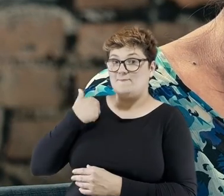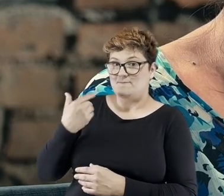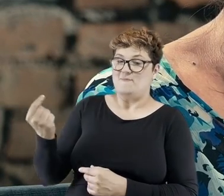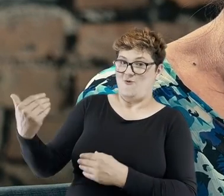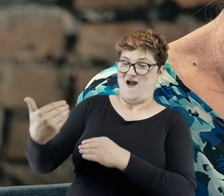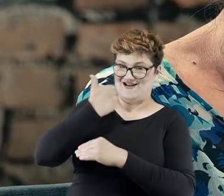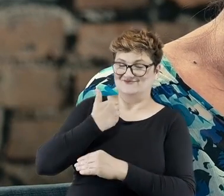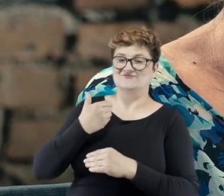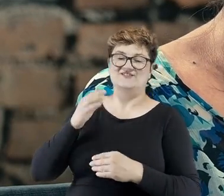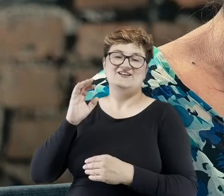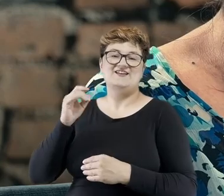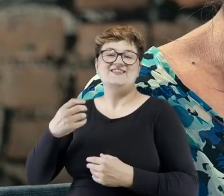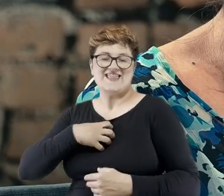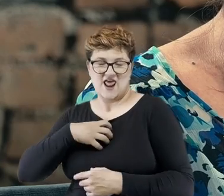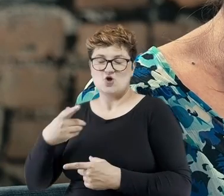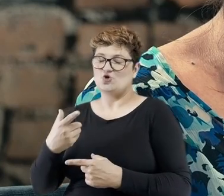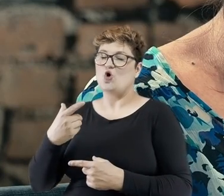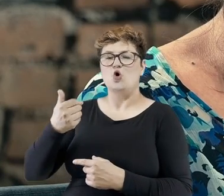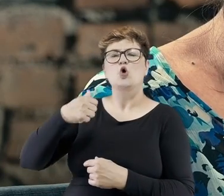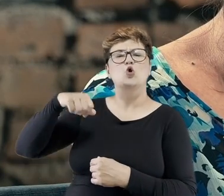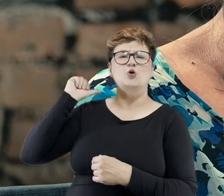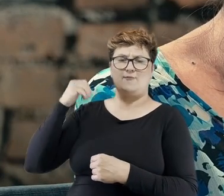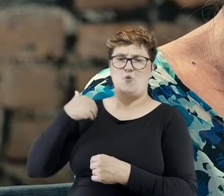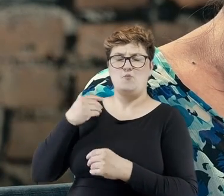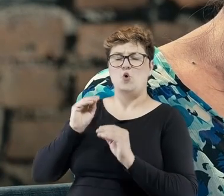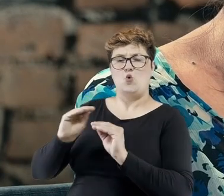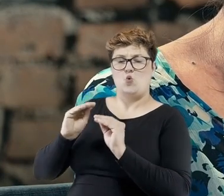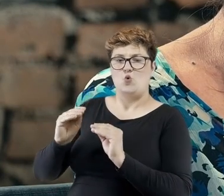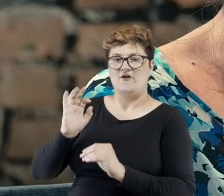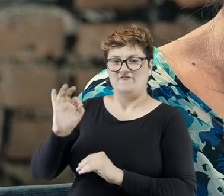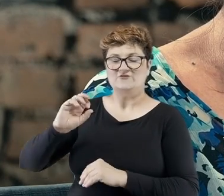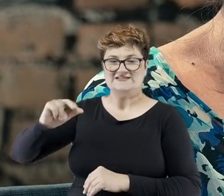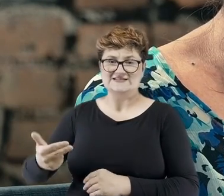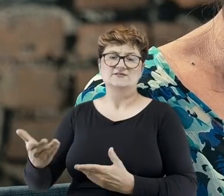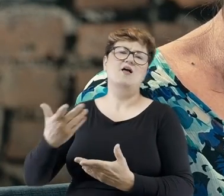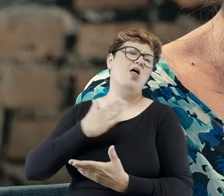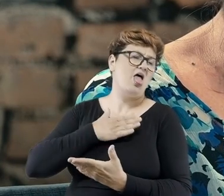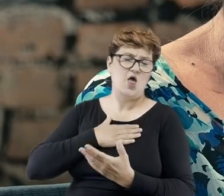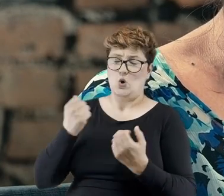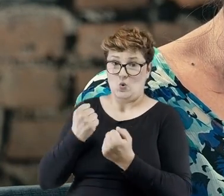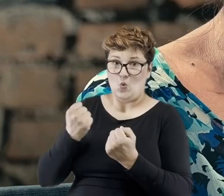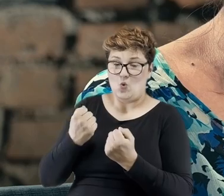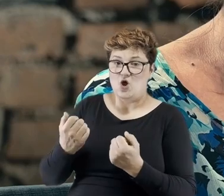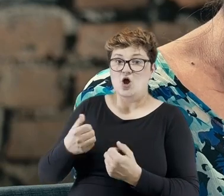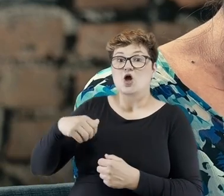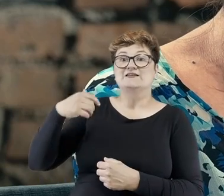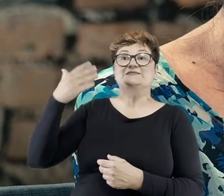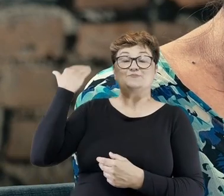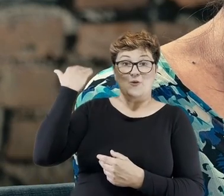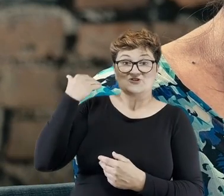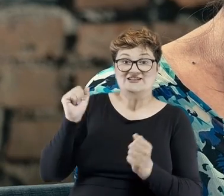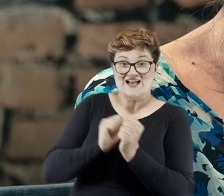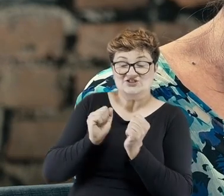i żyłam z nią bliżej. Niezwykle, bo aktywnie dobra kobieta. Jej zresztą zawdzięczam mniej więcej wszystko, że mnie umarła zeszłej zimy, gdyż